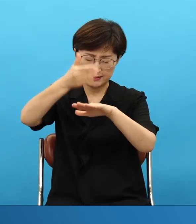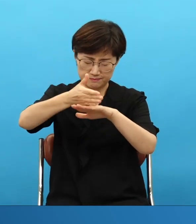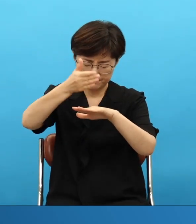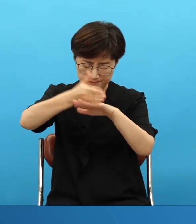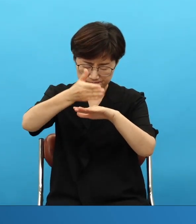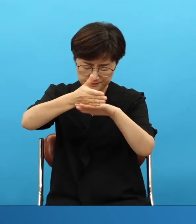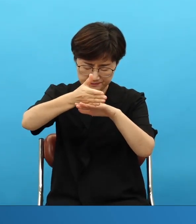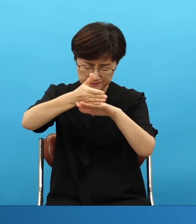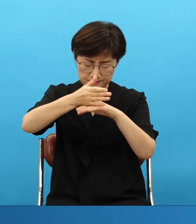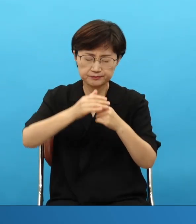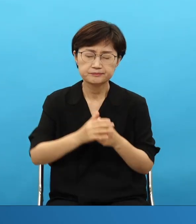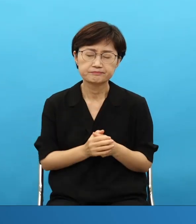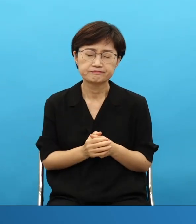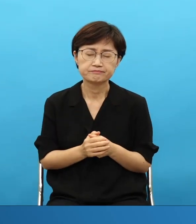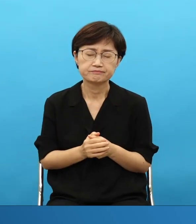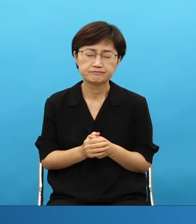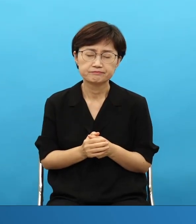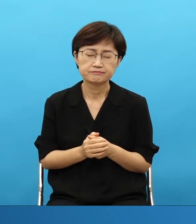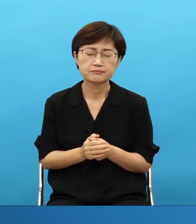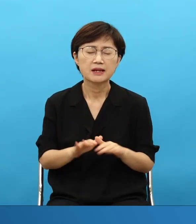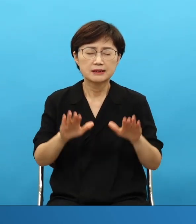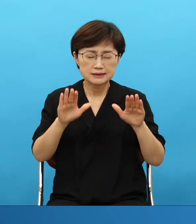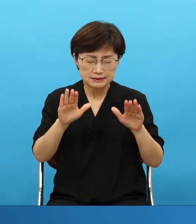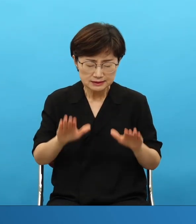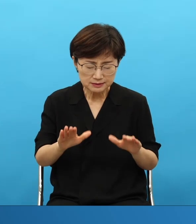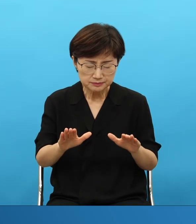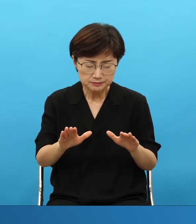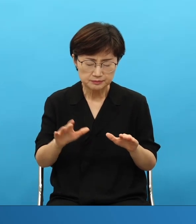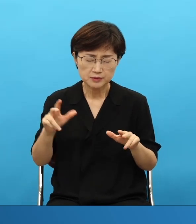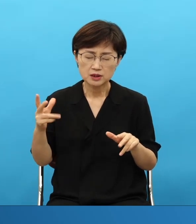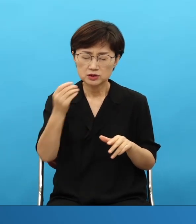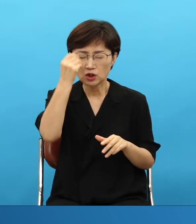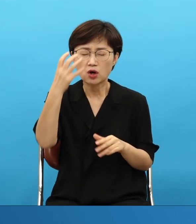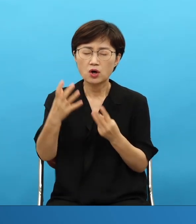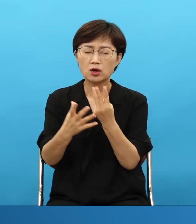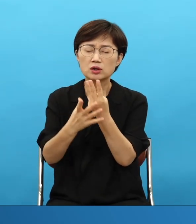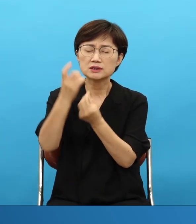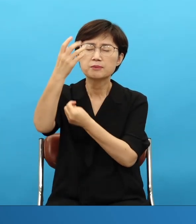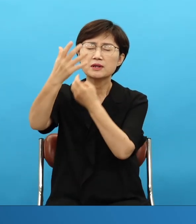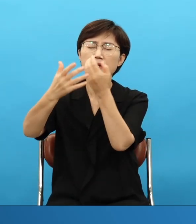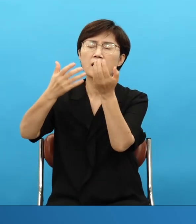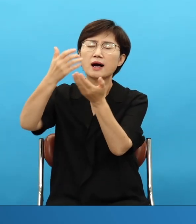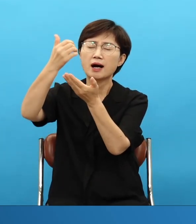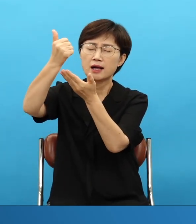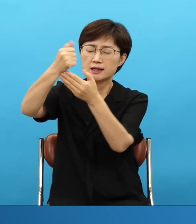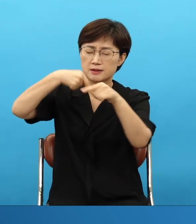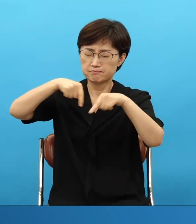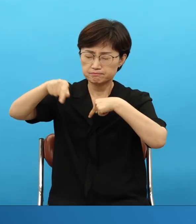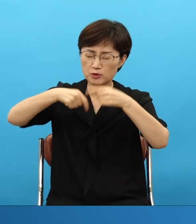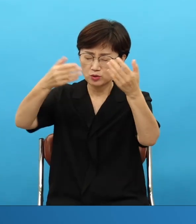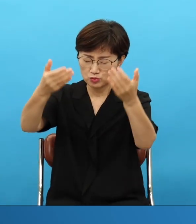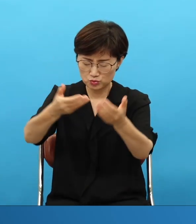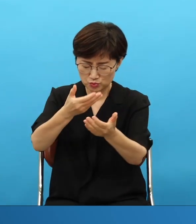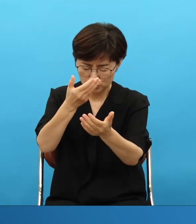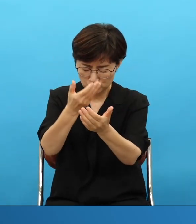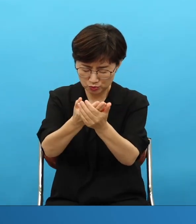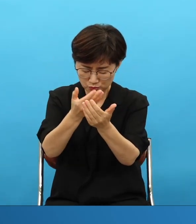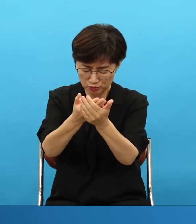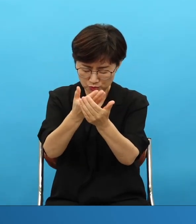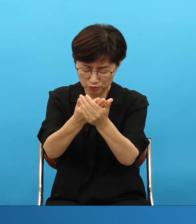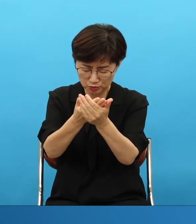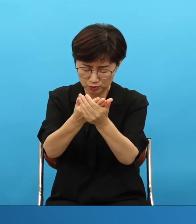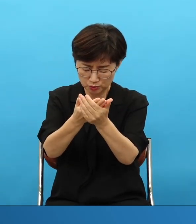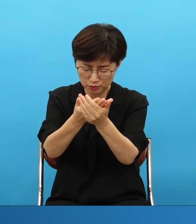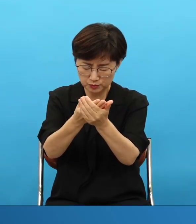the RTS Sunday worship. 이 예배 위에 성삼위 하나님께서 역사하여 주시옵소서. May the triune God work